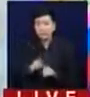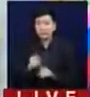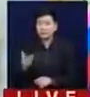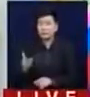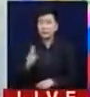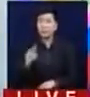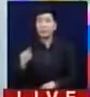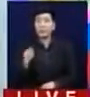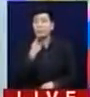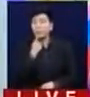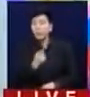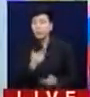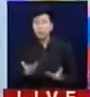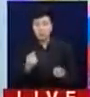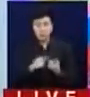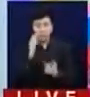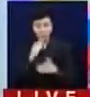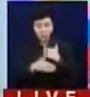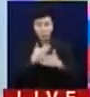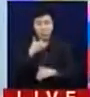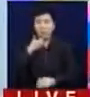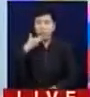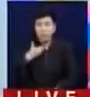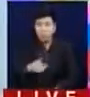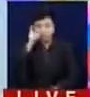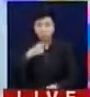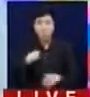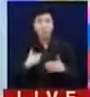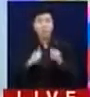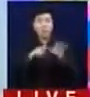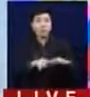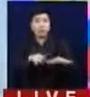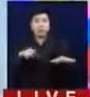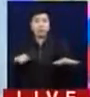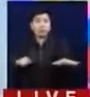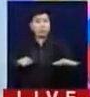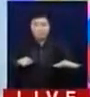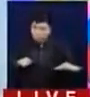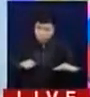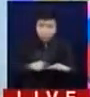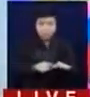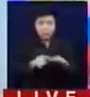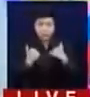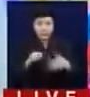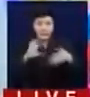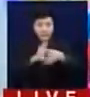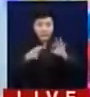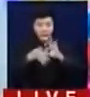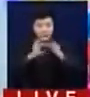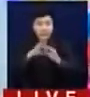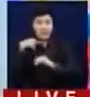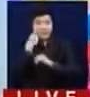ว้นะคะก็คือการจะเติบโตอย่างยั่งยืนได้เนี่ยเราก็ต้องไม่ทิ้งใครไว้ข้างหลังนะคะและในแง่ของการท่องเที่ยวและกีฬาก็เช่นกัน